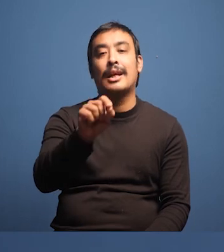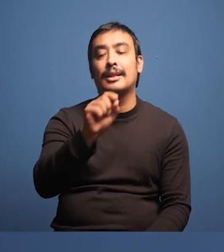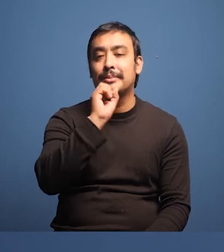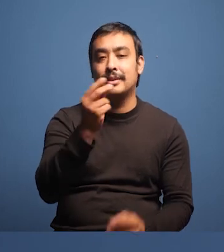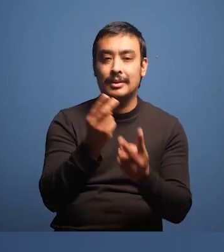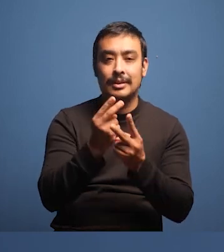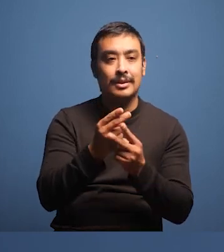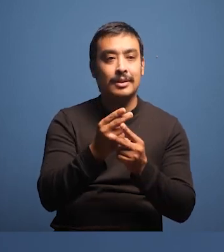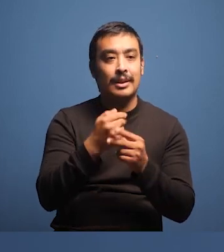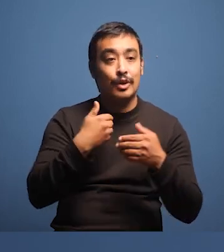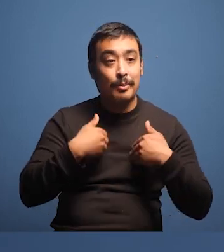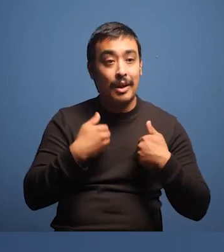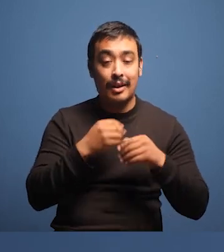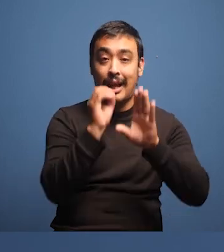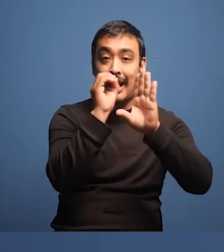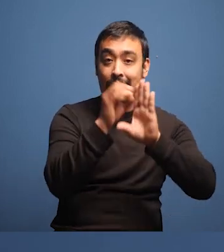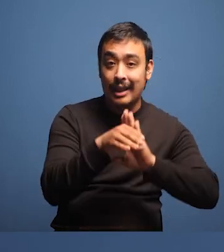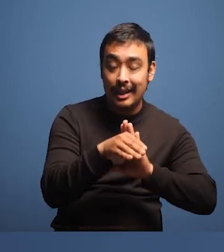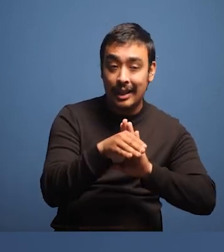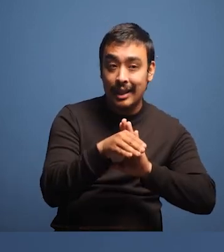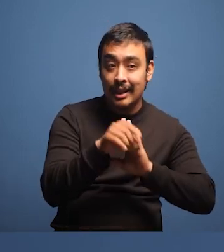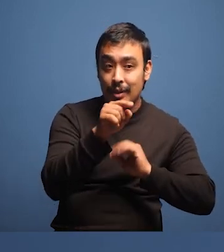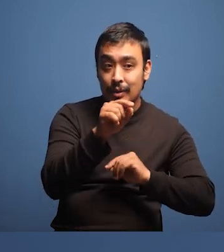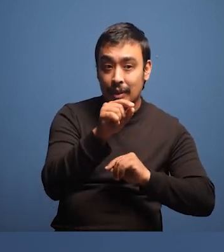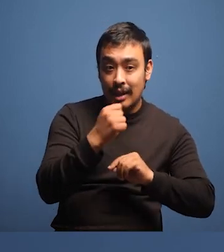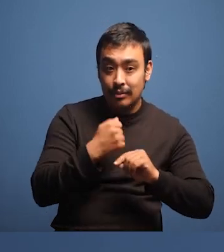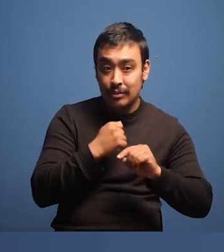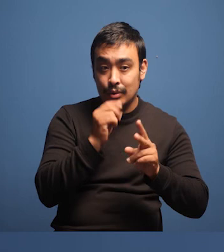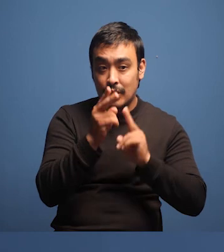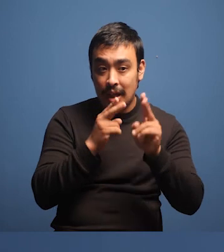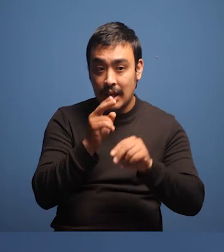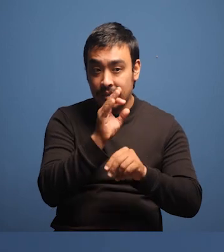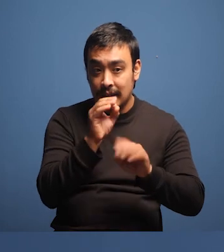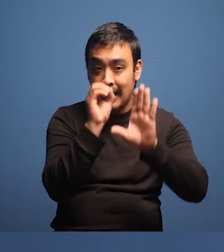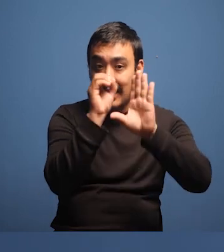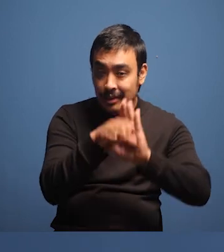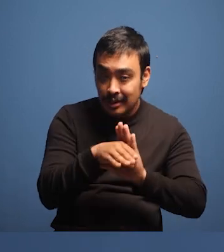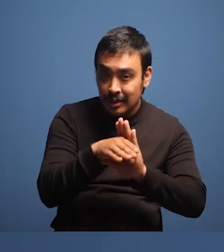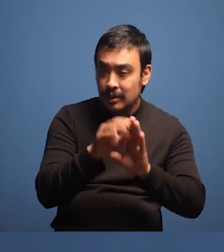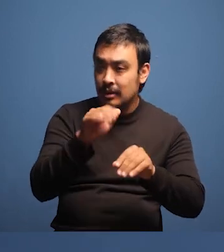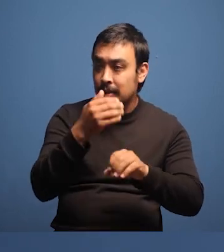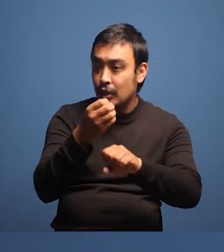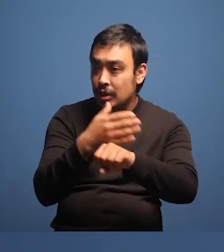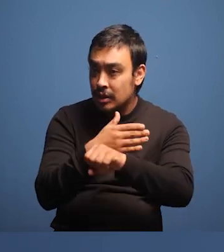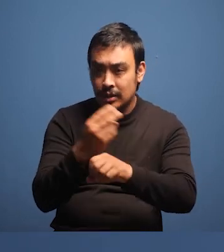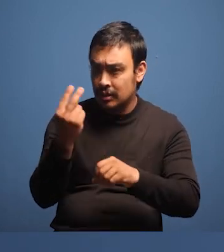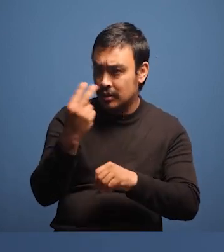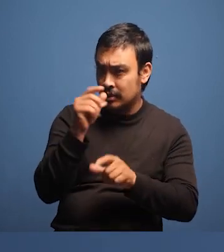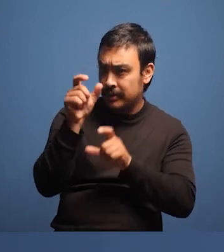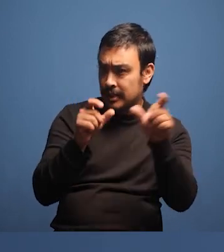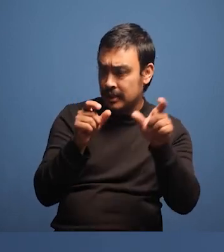फनको लागि सेयर गर्नुहुन्छ तर त्यो पोस्टले पछिबाट तपाईँलाई नै कस्तो असर हुन्छ र अन्य व्यक्ति जो हेरिरहेको छ त्यो